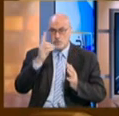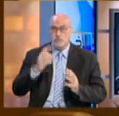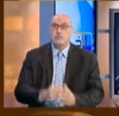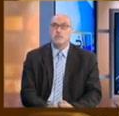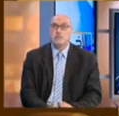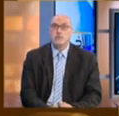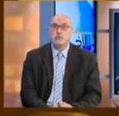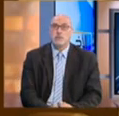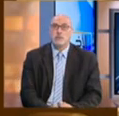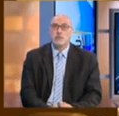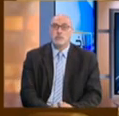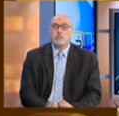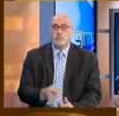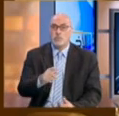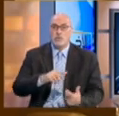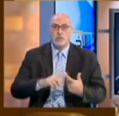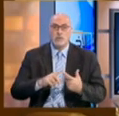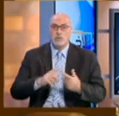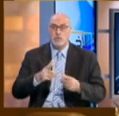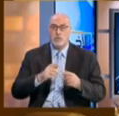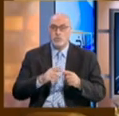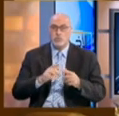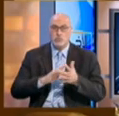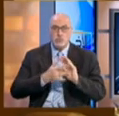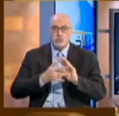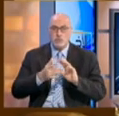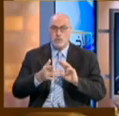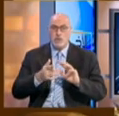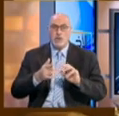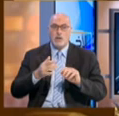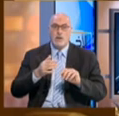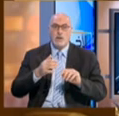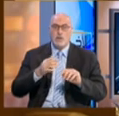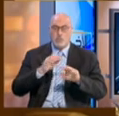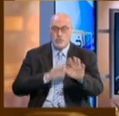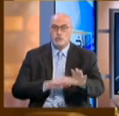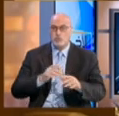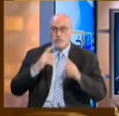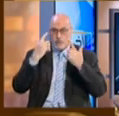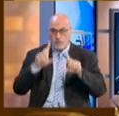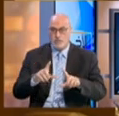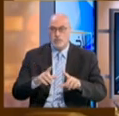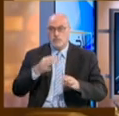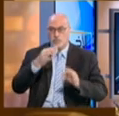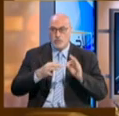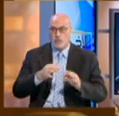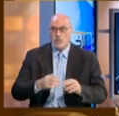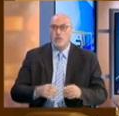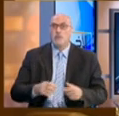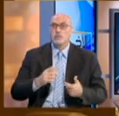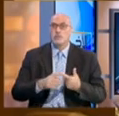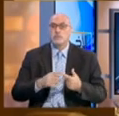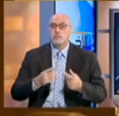قوامها حماية الحقوق والحريات وأساسها تكريس النظام